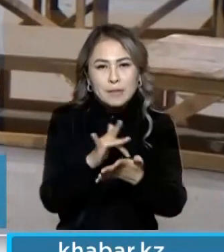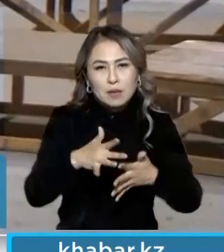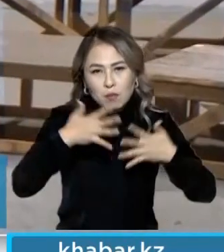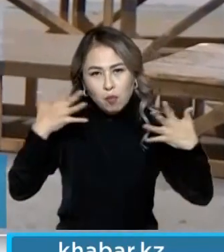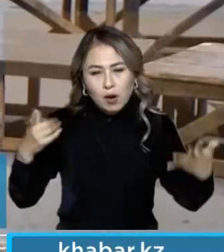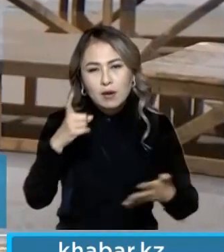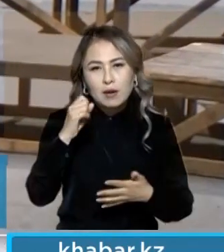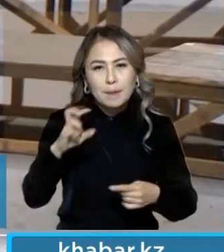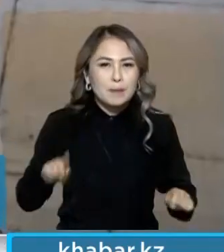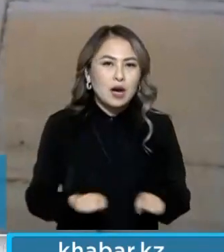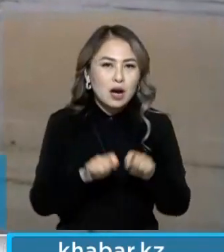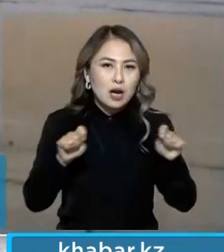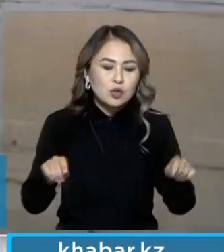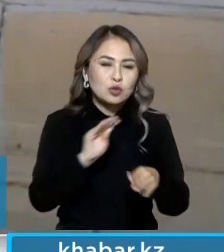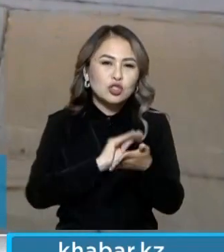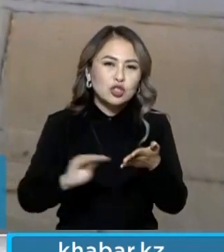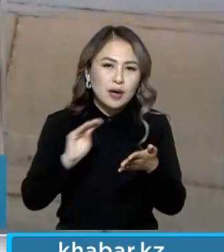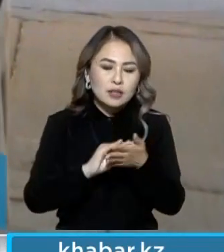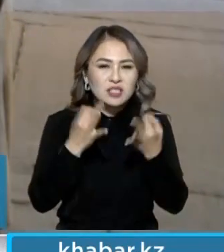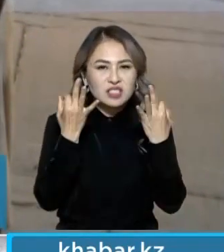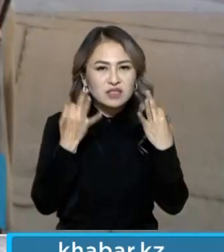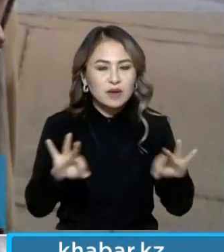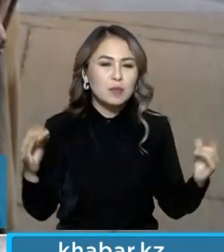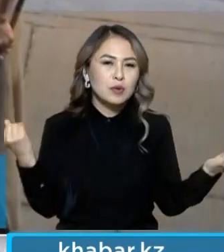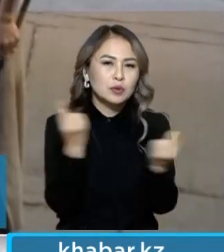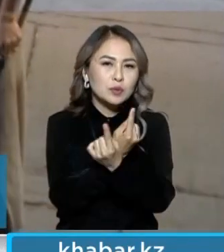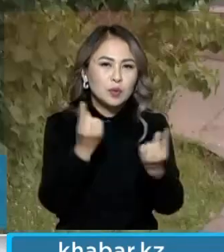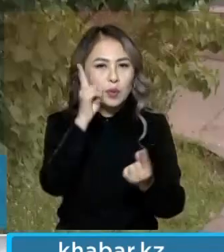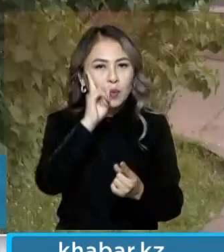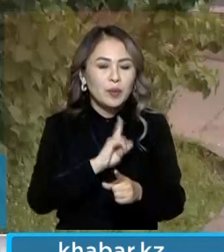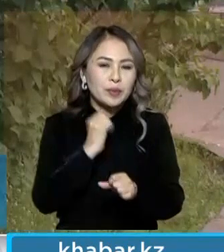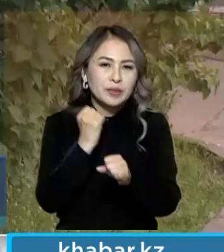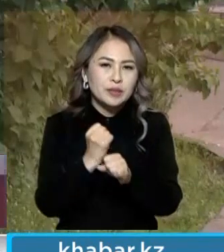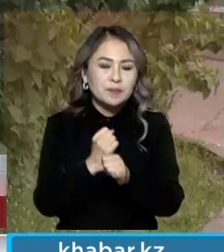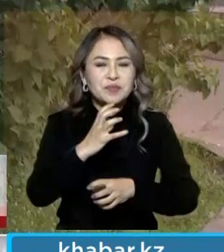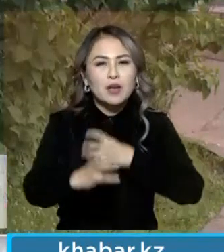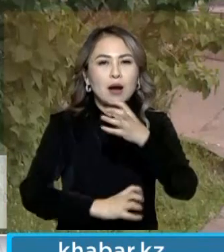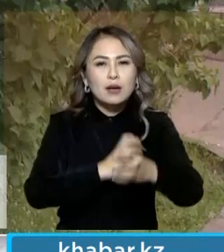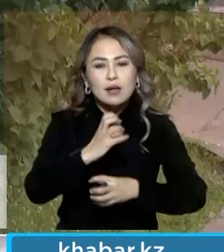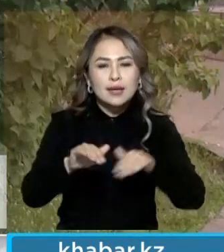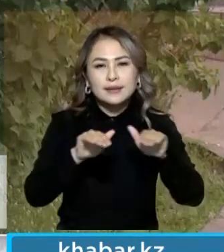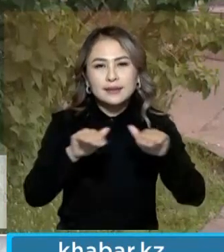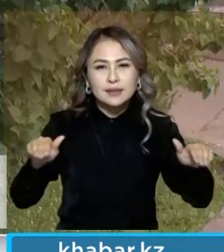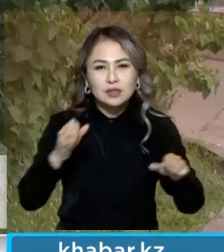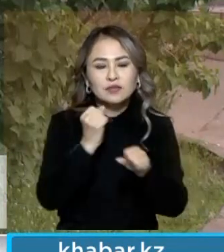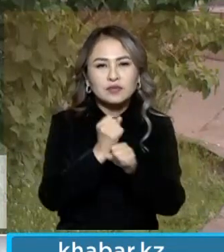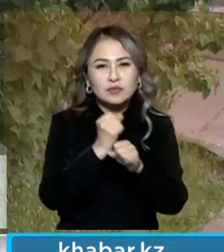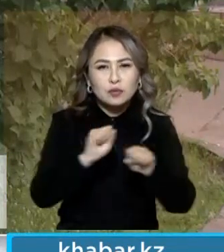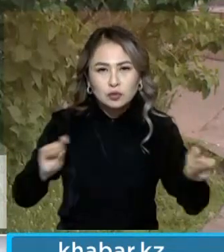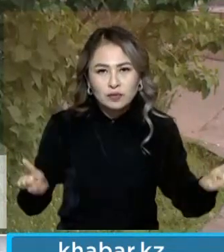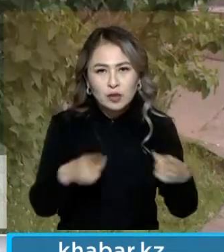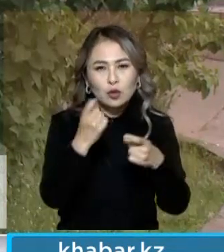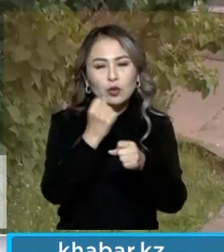креативті хаб ашылып, шығармашылық өкілдерінің еркін самғауына жағдай жасалып отыр. Халықаралық деңгейдегі инфрақұрылымды